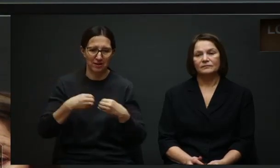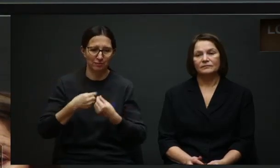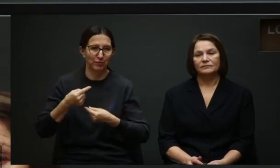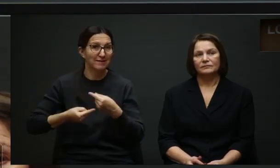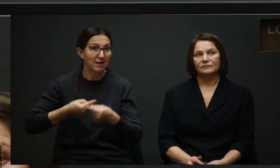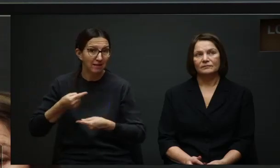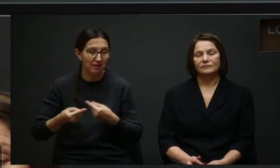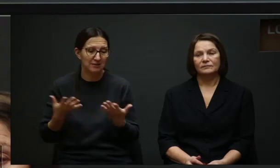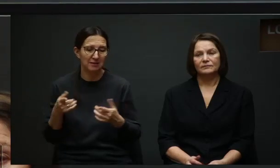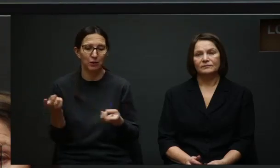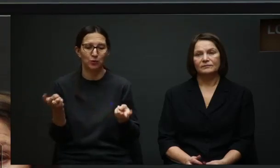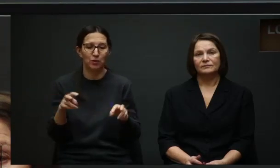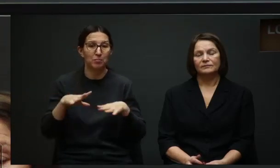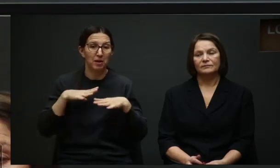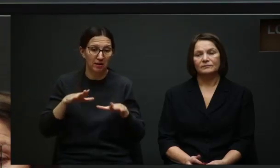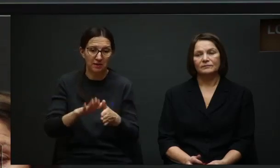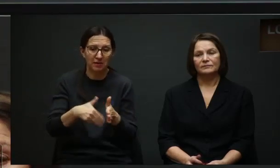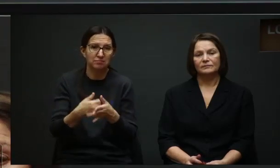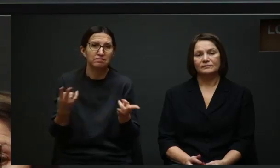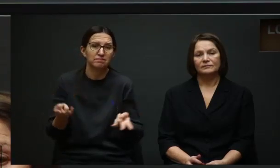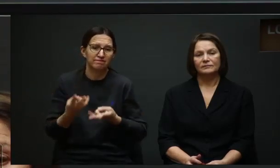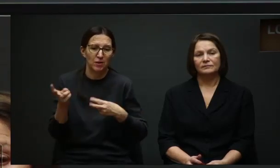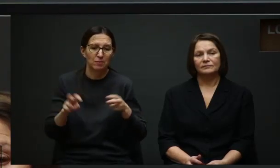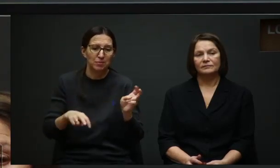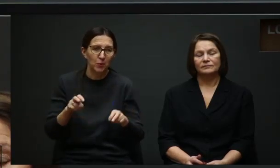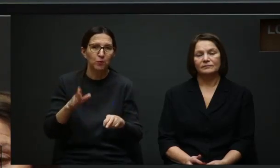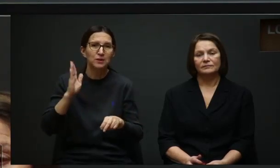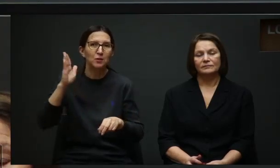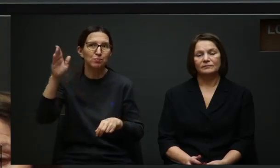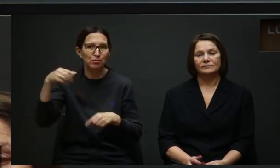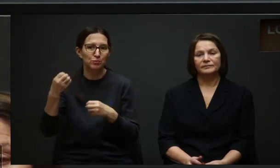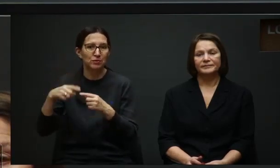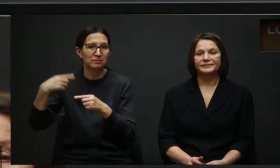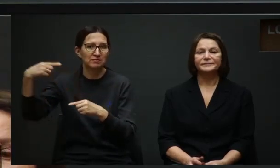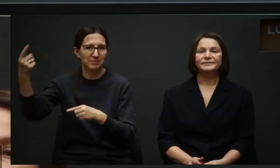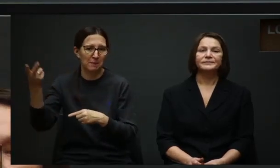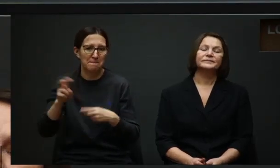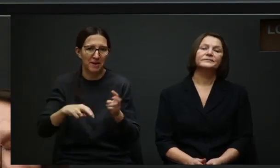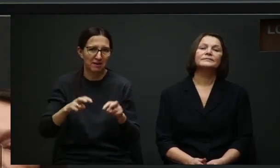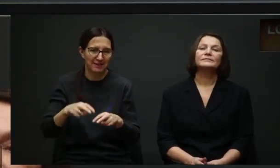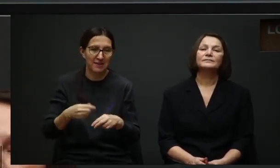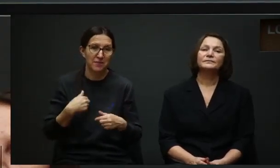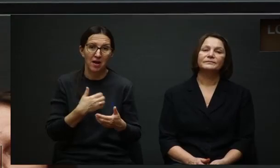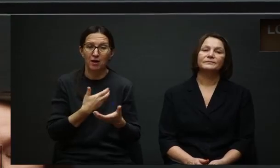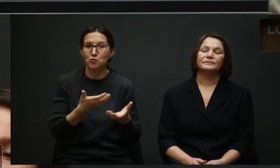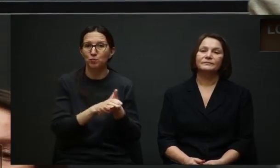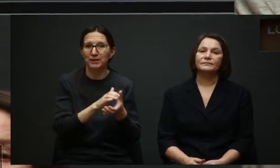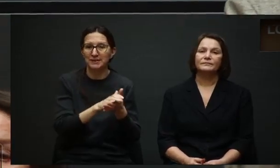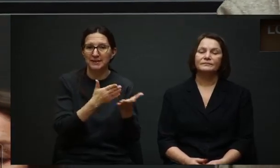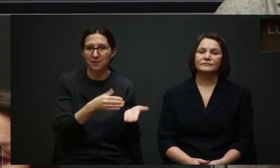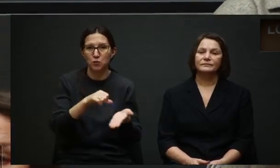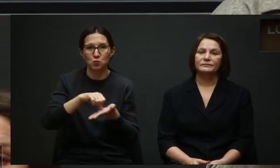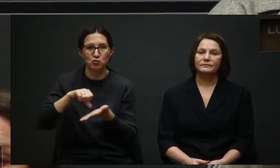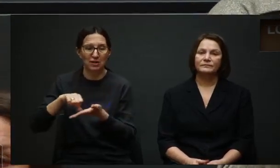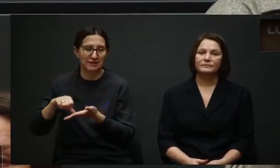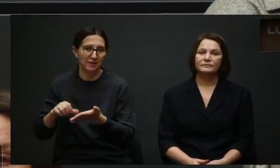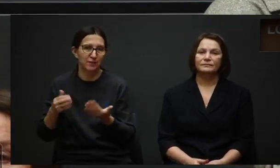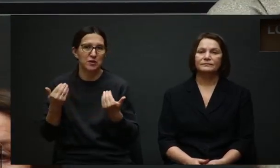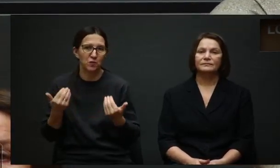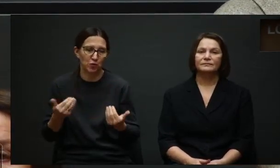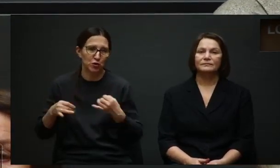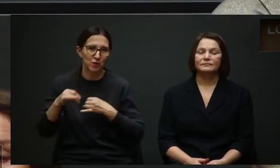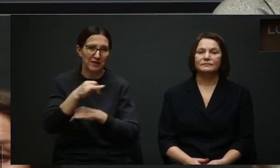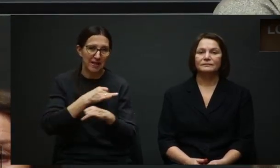сюда приходили, приходят и будут приходить в нескольких поколениях. Я представлю вам участников